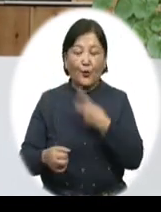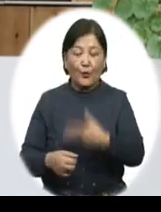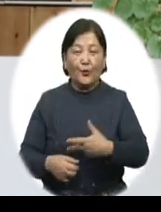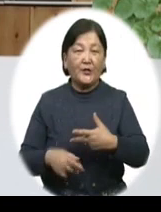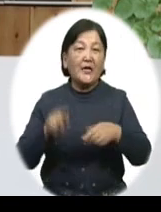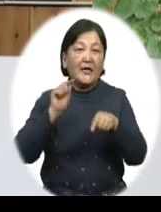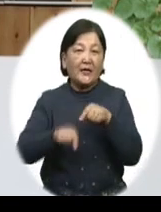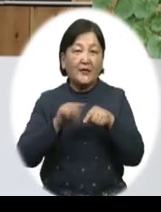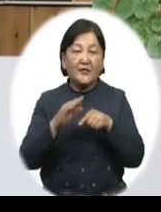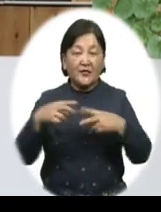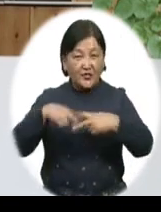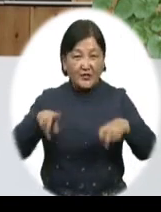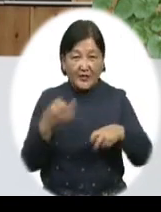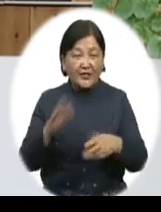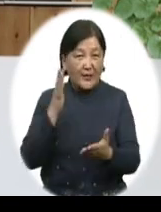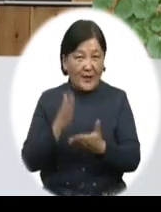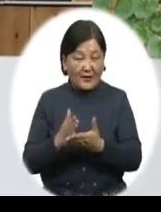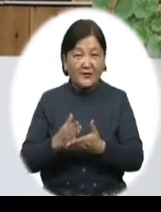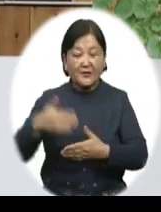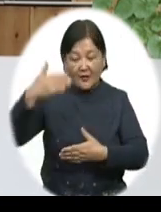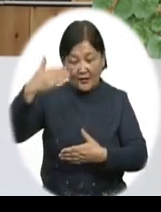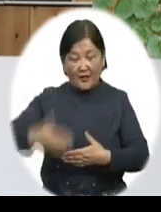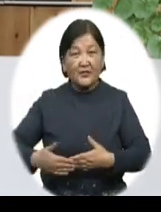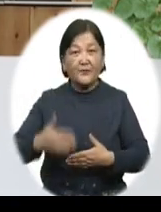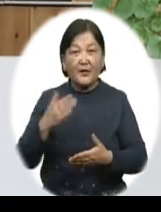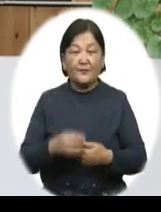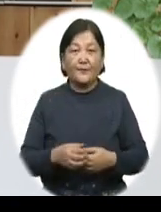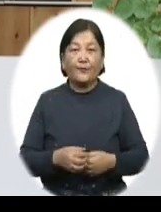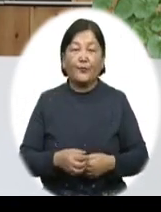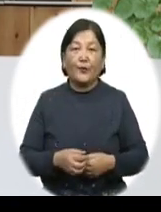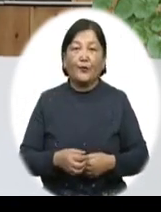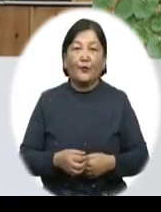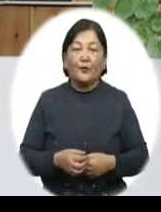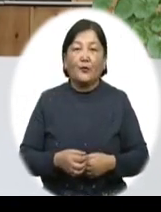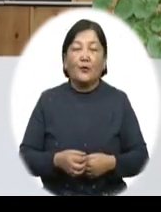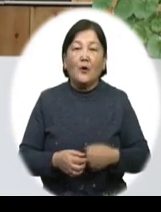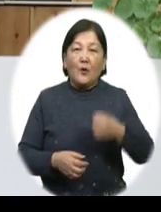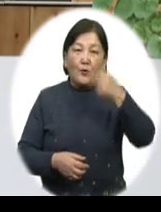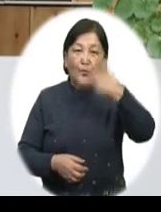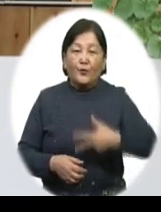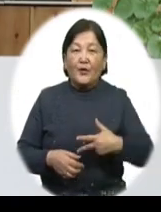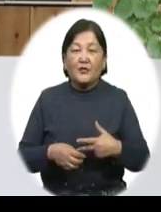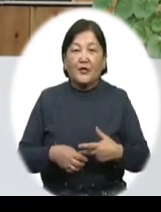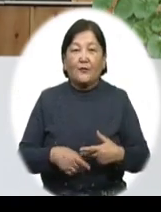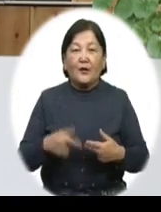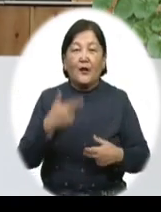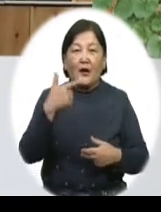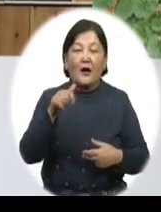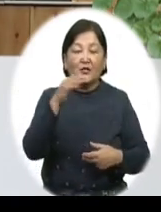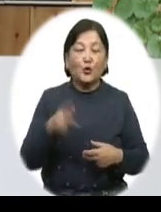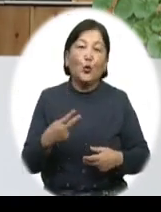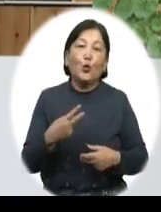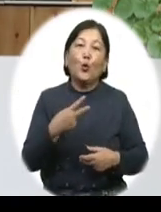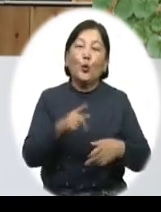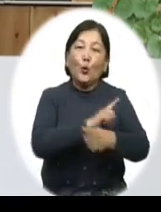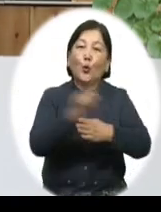хяналт шинжилгээтэй явдах ёстой үйл явцыг шинжилж олно. За тэгээд гурав дахь хэсэг маань бол гац буюу бид нар үрдүн гэж хэлээд